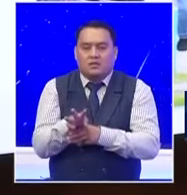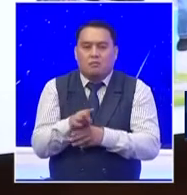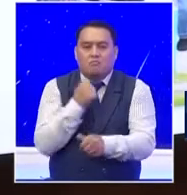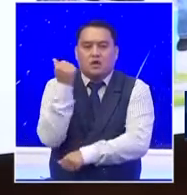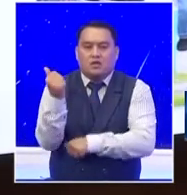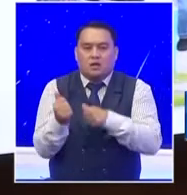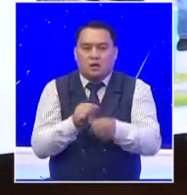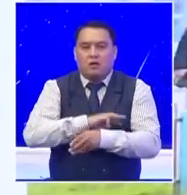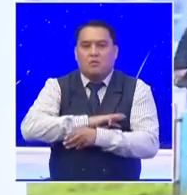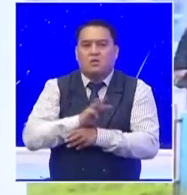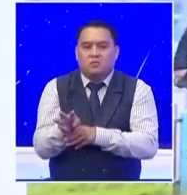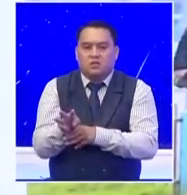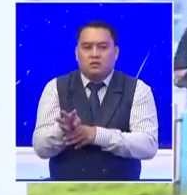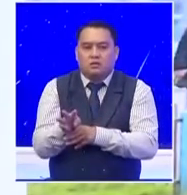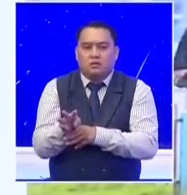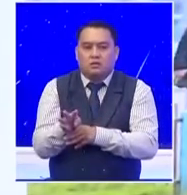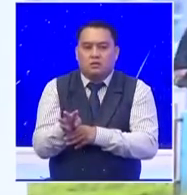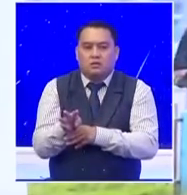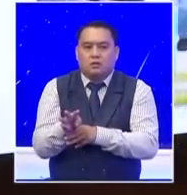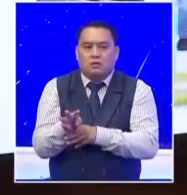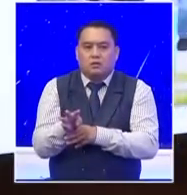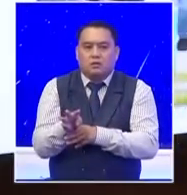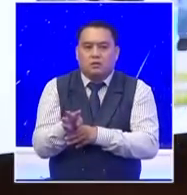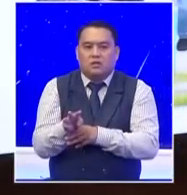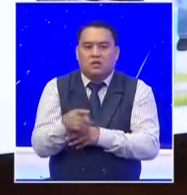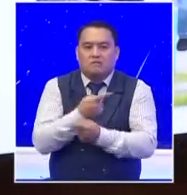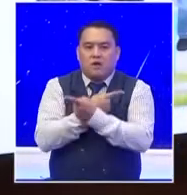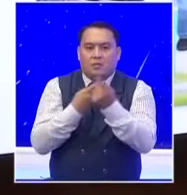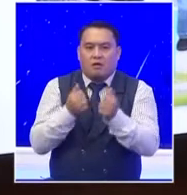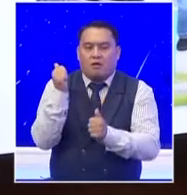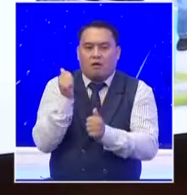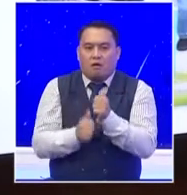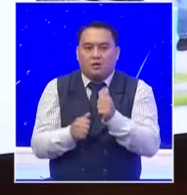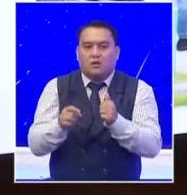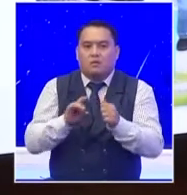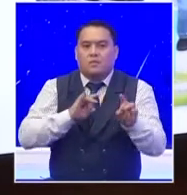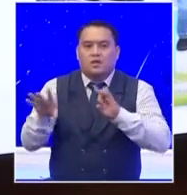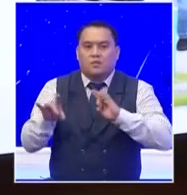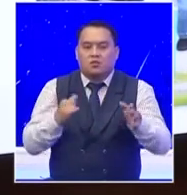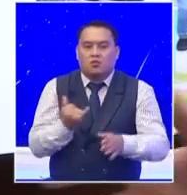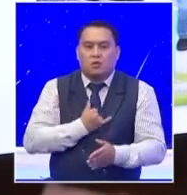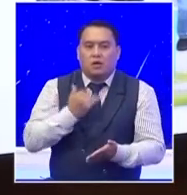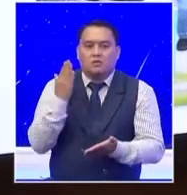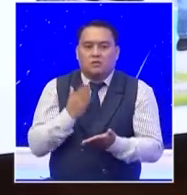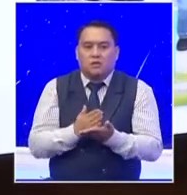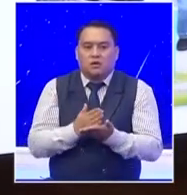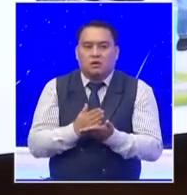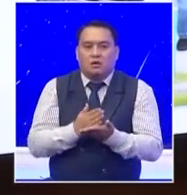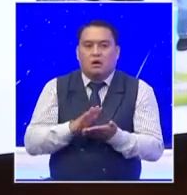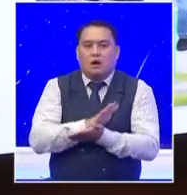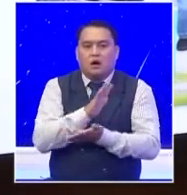материально обеспеченная. Недоработка в информировании каждого есть. Билборды у нас стоят, газеты